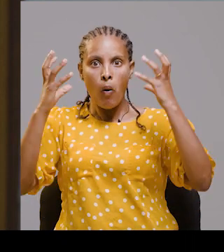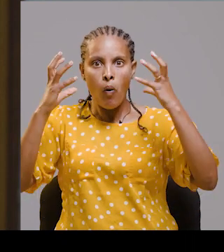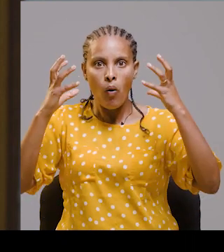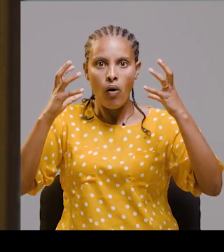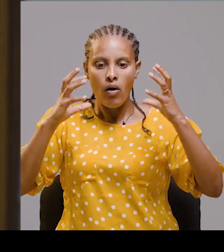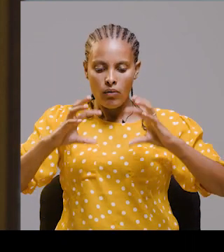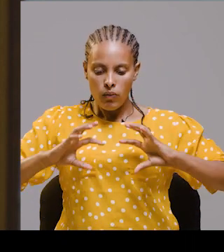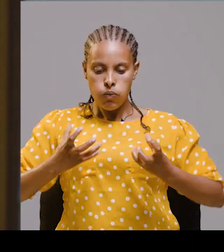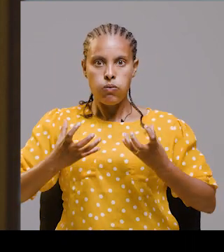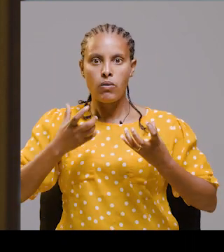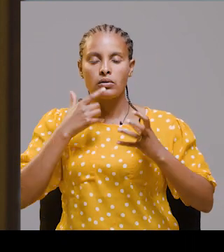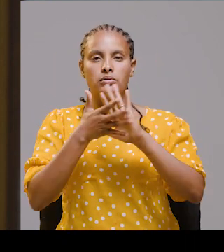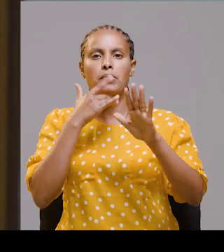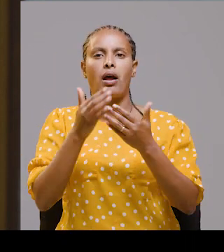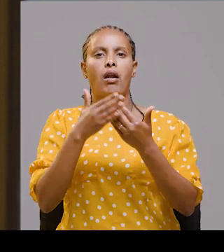ይችላሉ